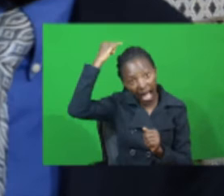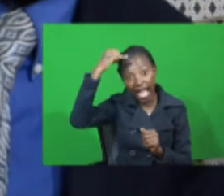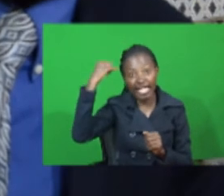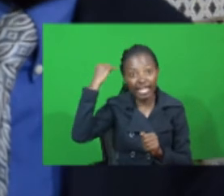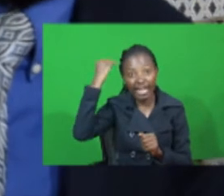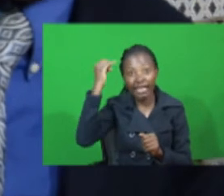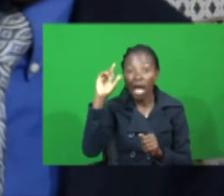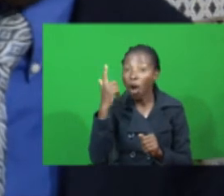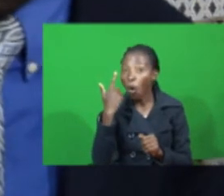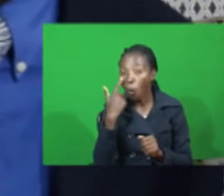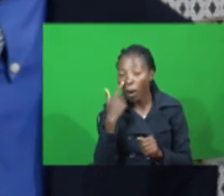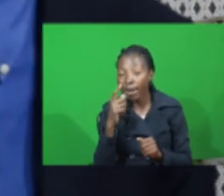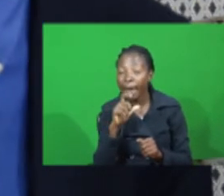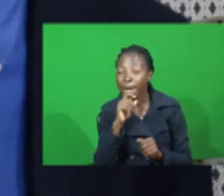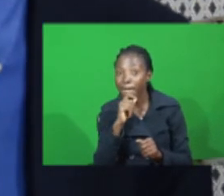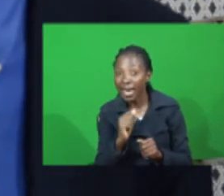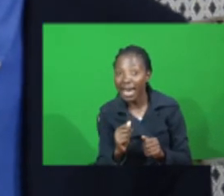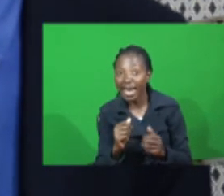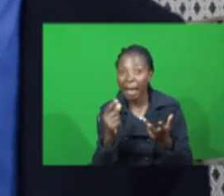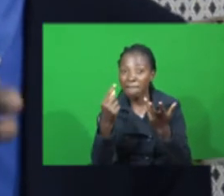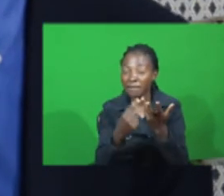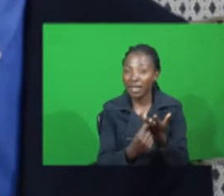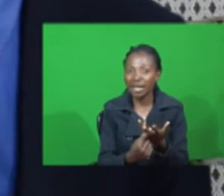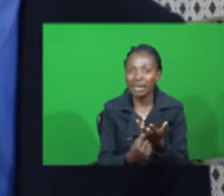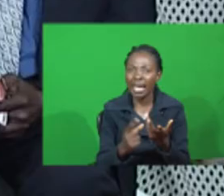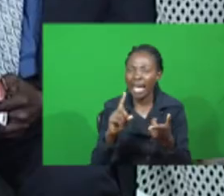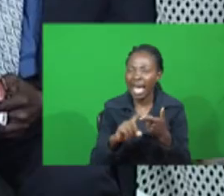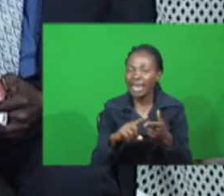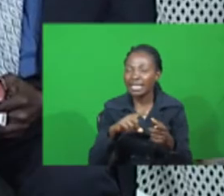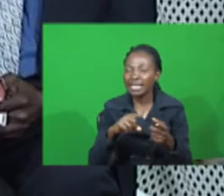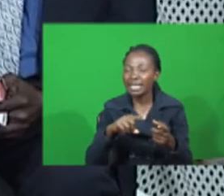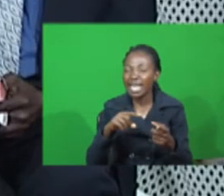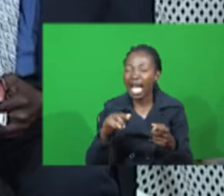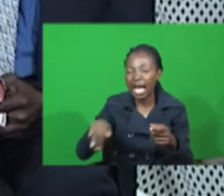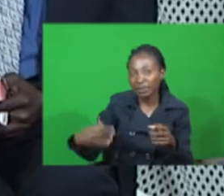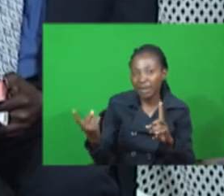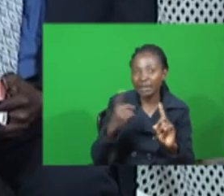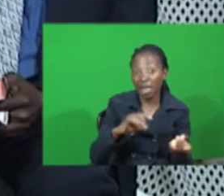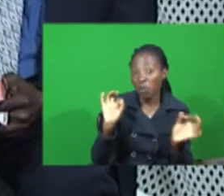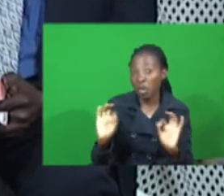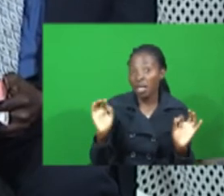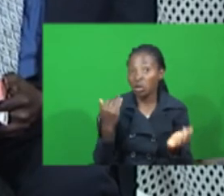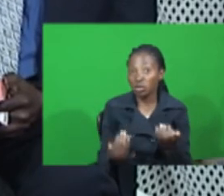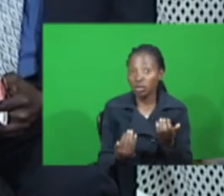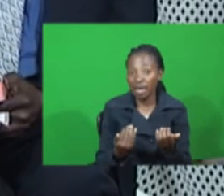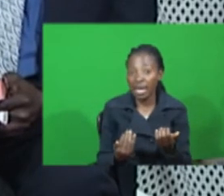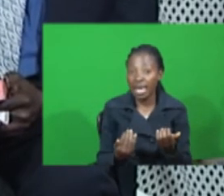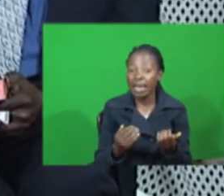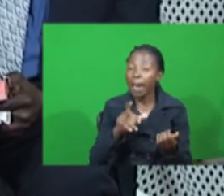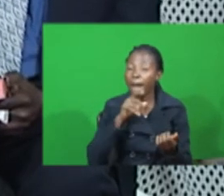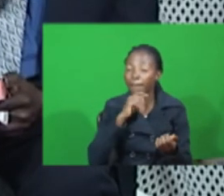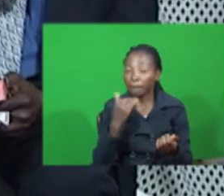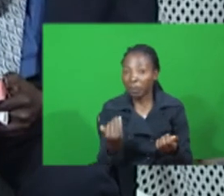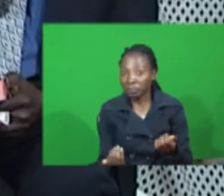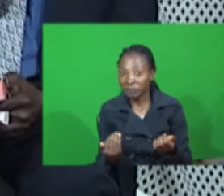kana murume akawana mudzimai ofa asina mwana, munin'ina wemurume